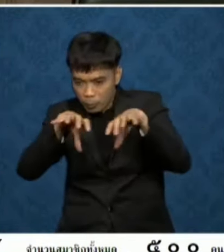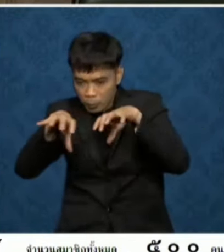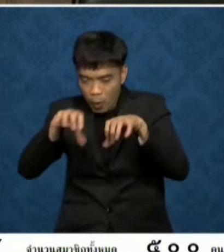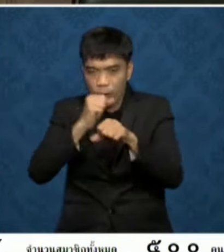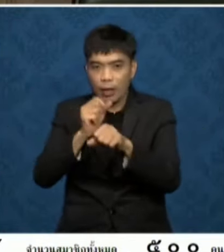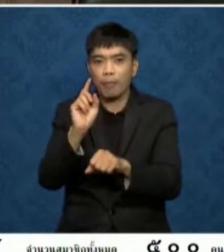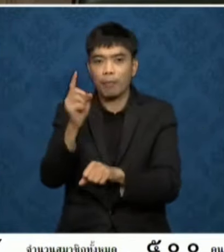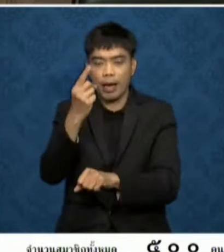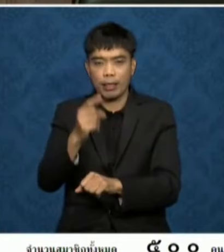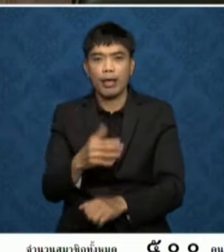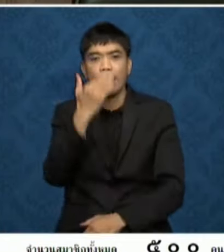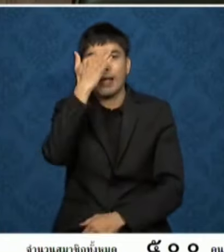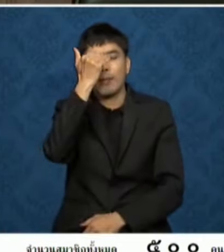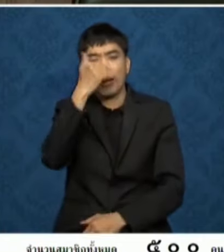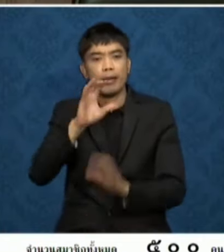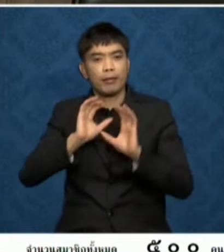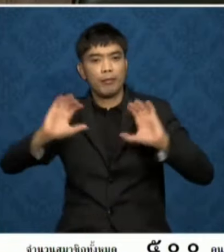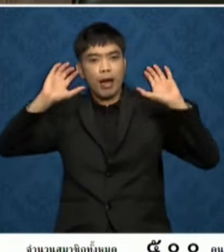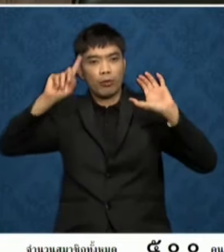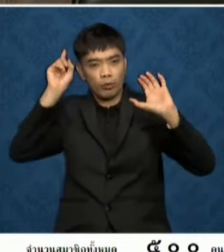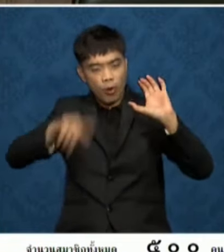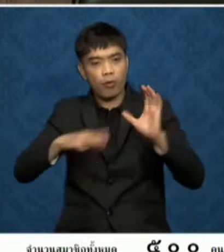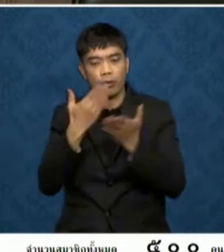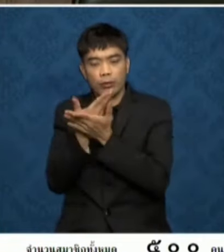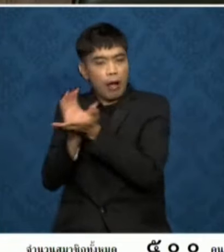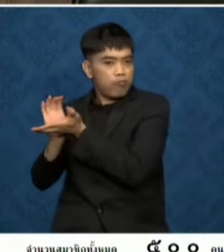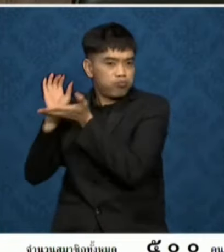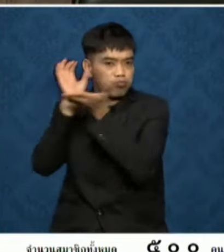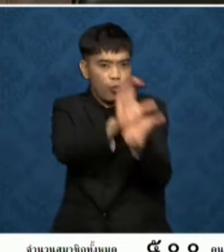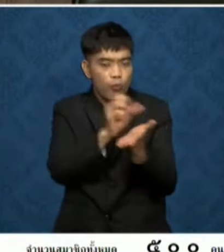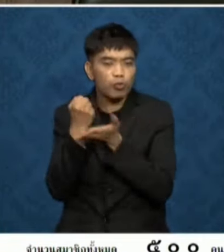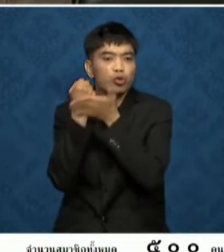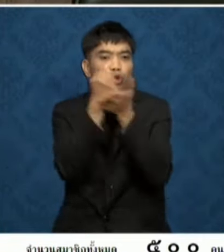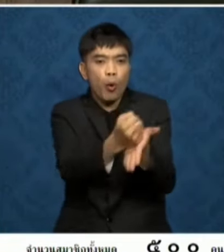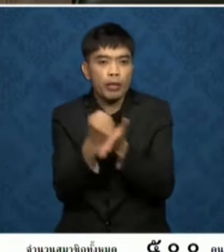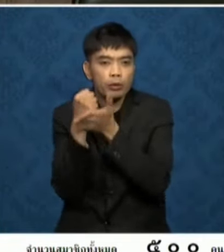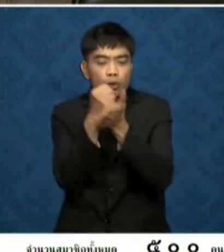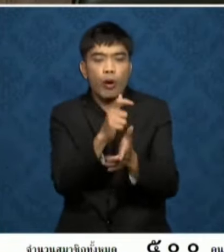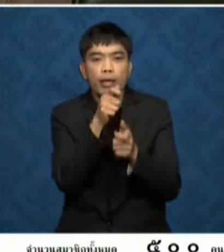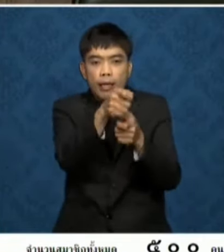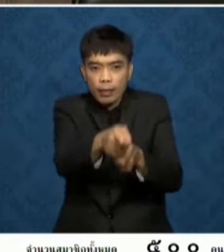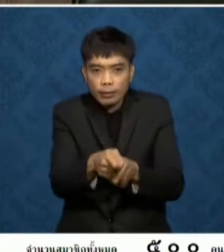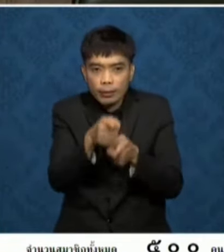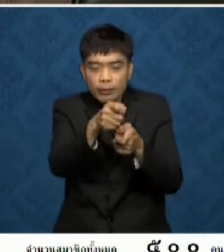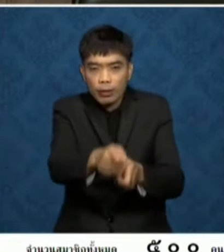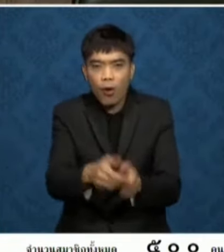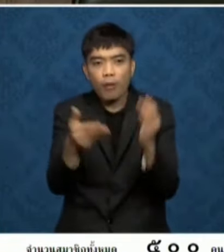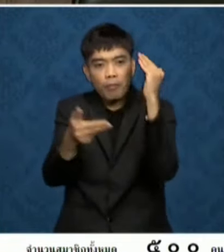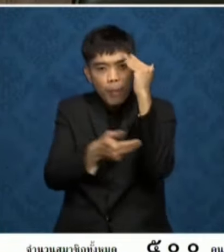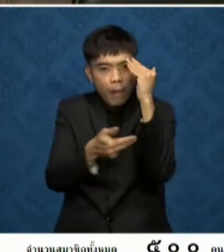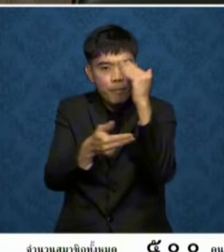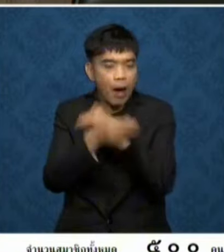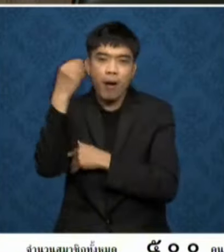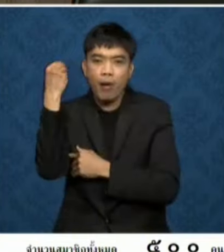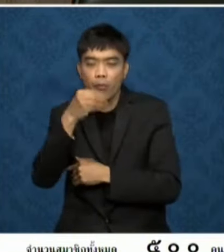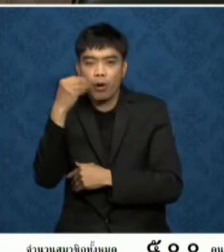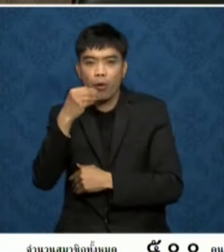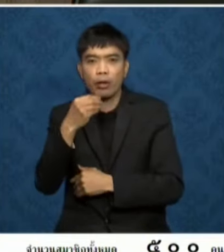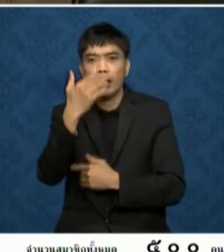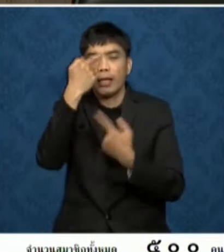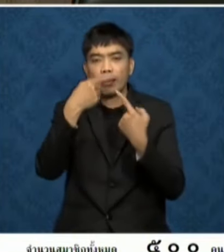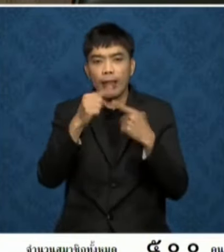การอุดหนุนอย่างนี้ตลอดเวลาจริงๆหรือเรามีนโยบายในการที่แค่แก้ไขกฎหมายไม่ได้ใช้เ